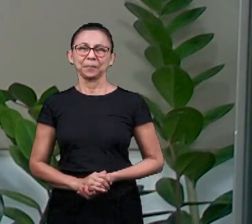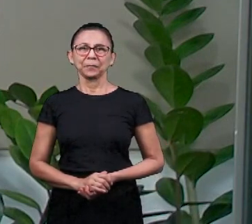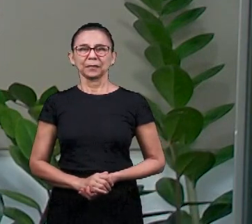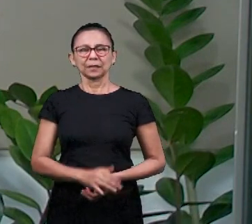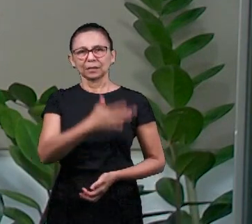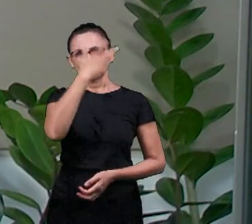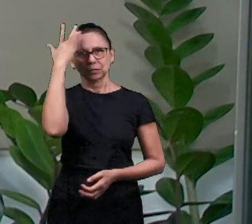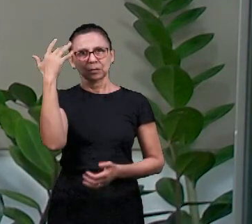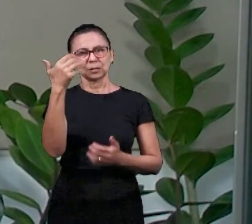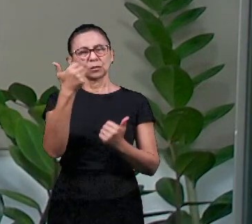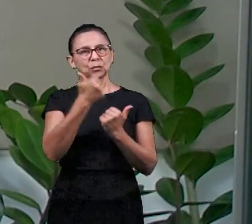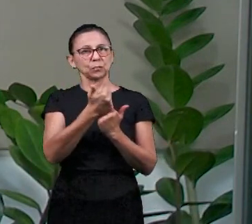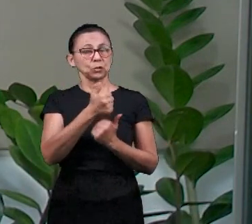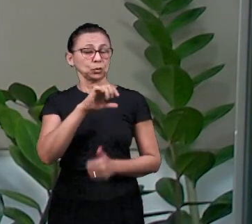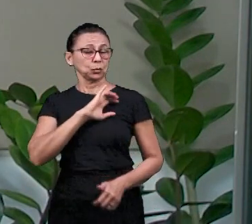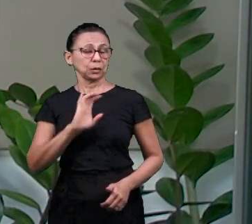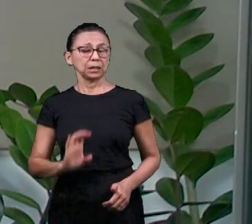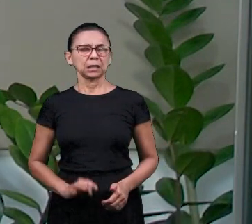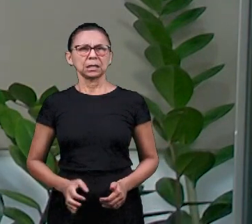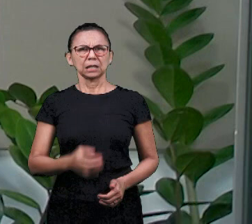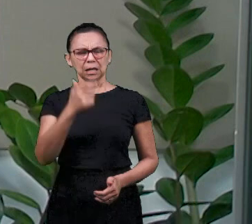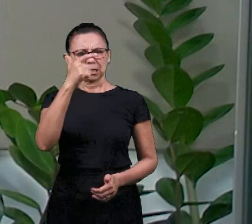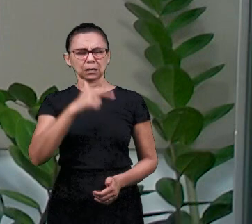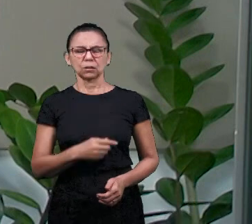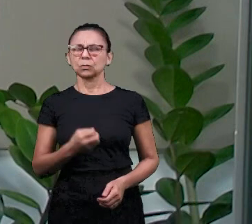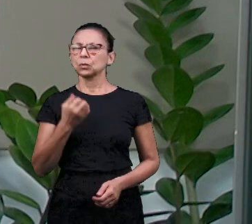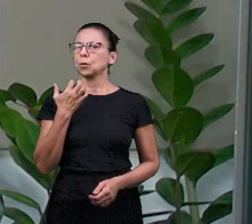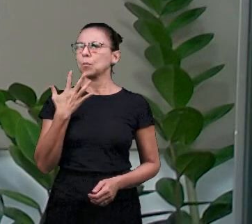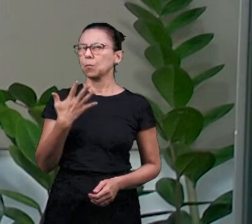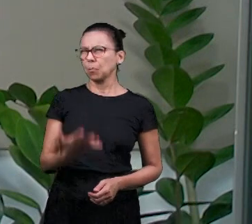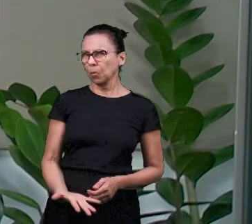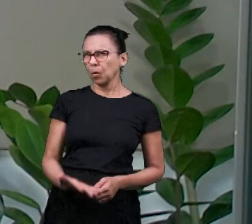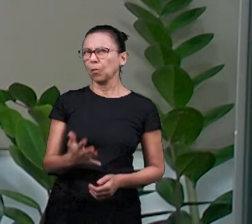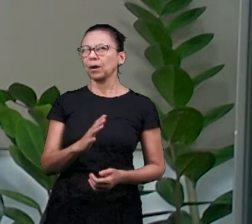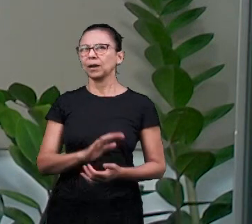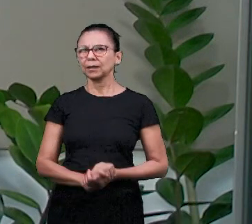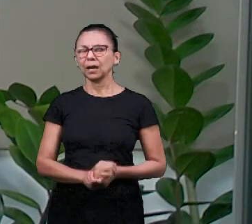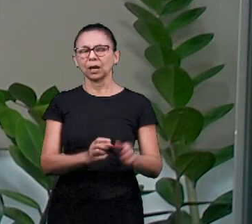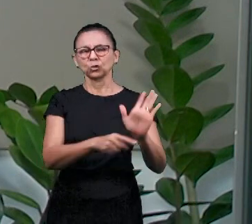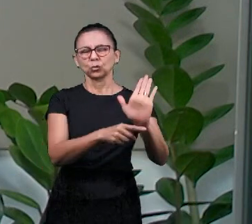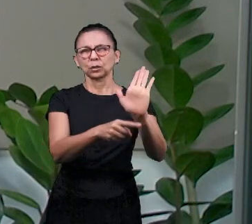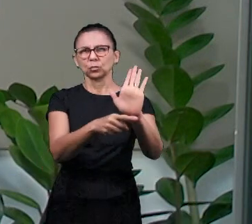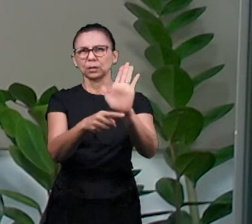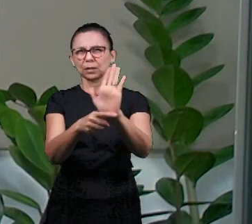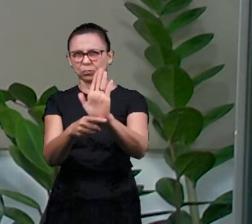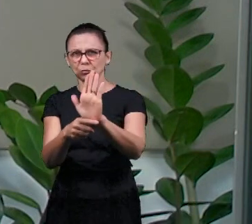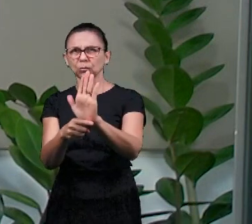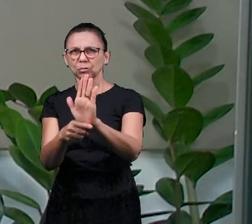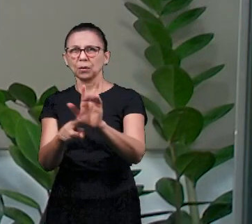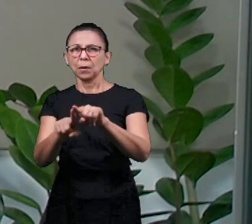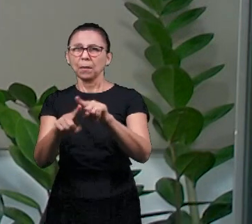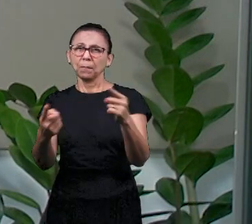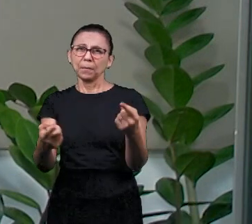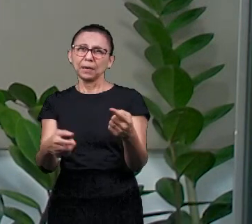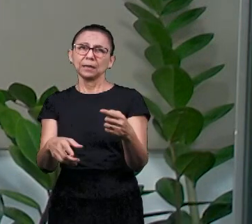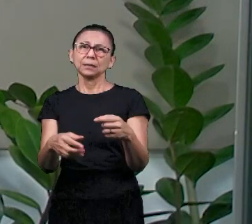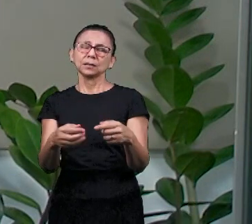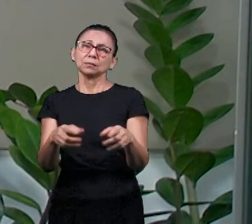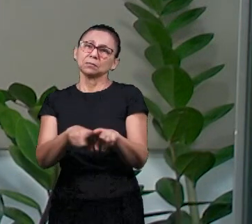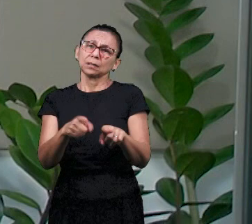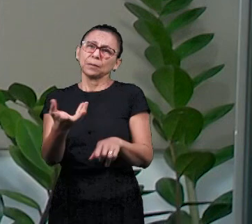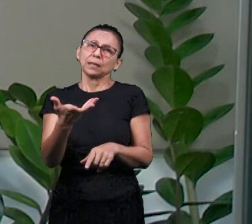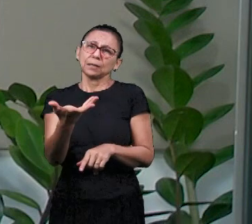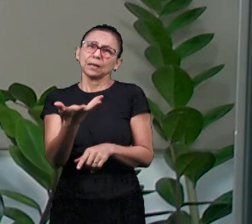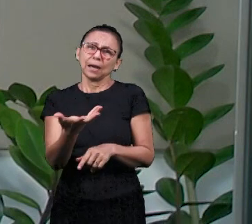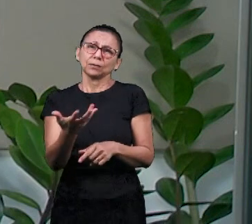pour que les gens puissent penser qu'il donne ce qu'il est à lui. Mais il ne donne pas ce qu'il est à lui. Il donne ce qui devient des